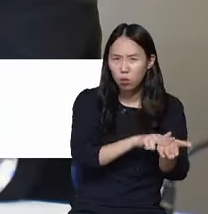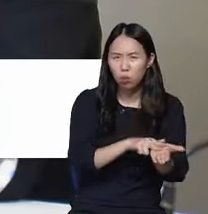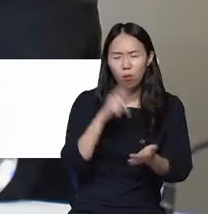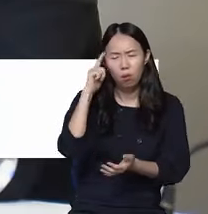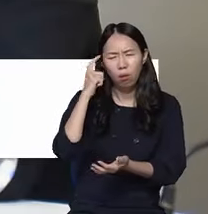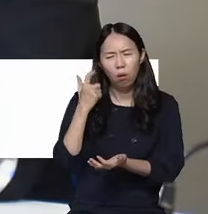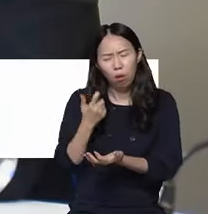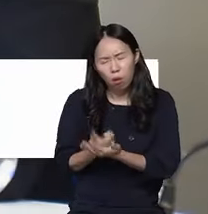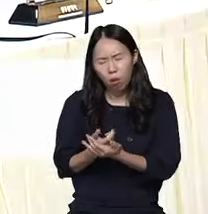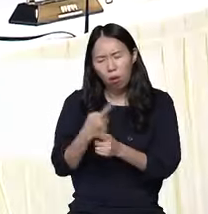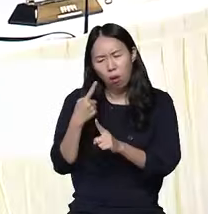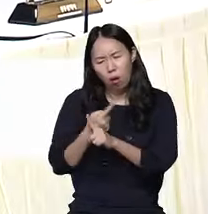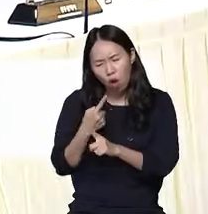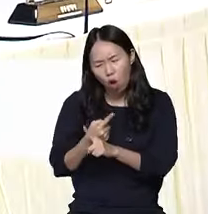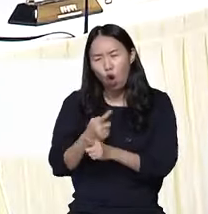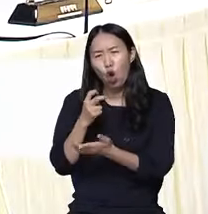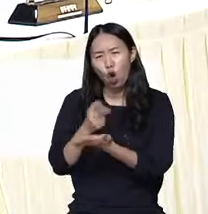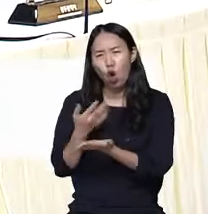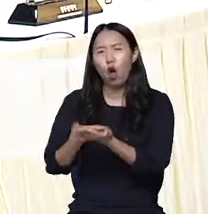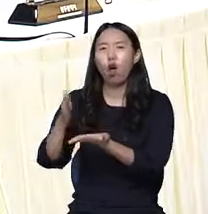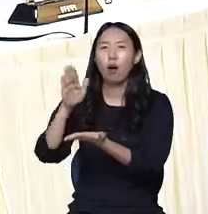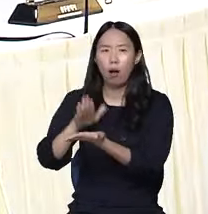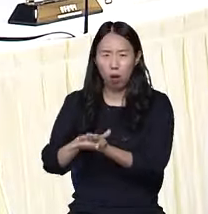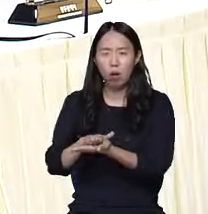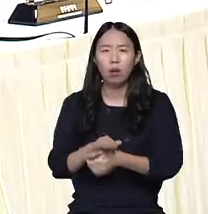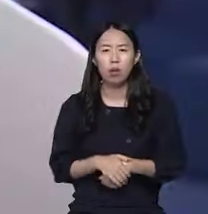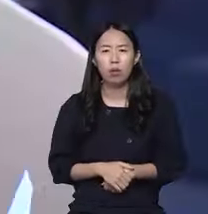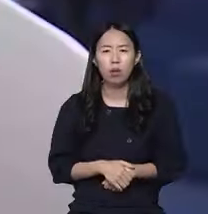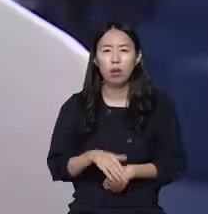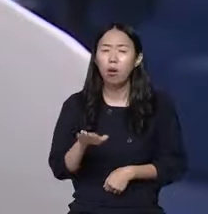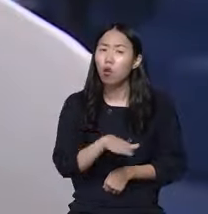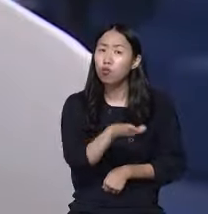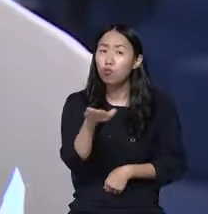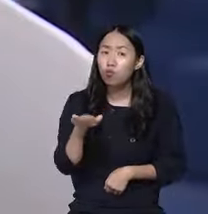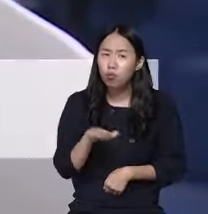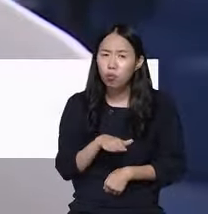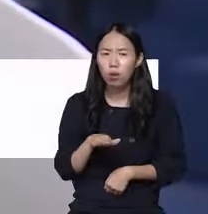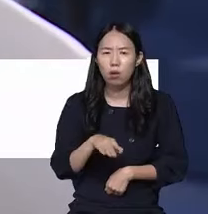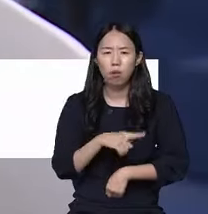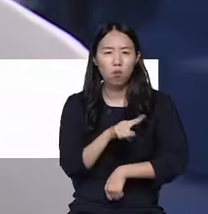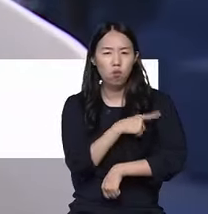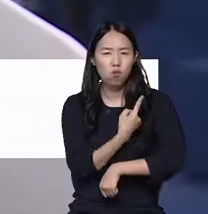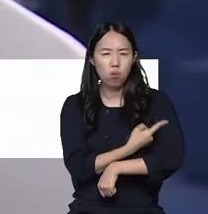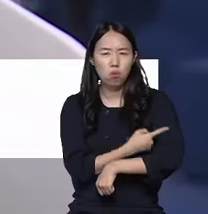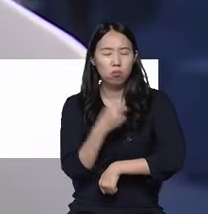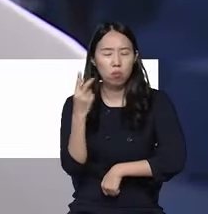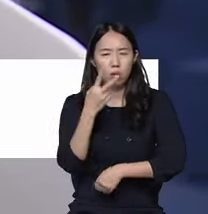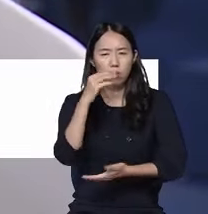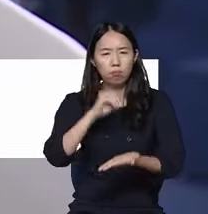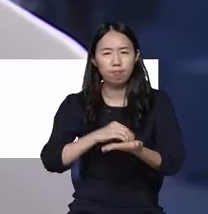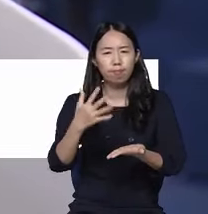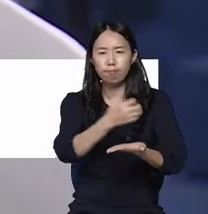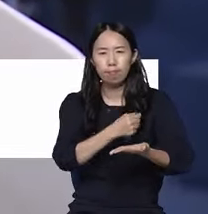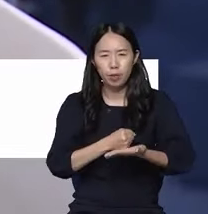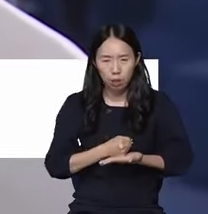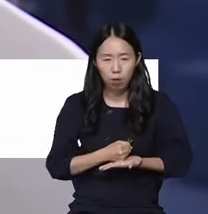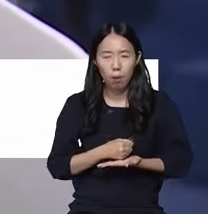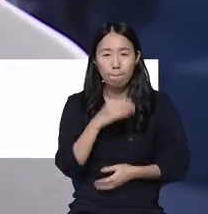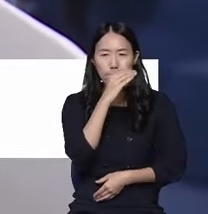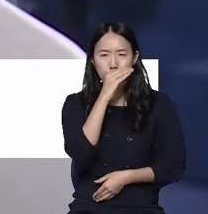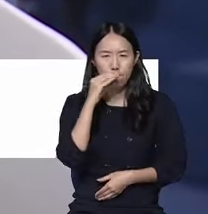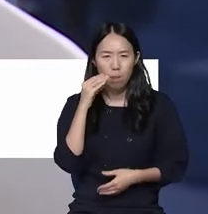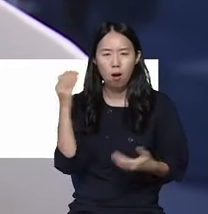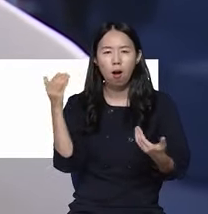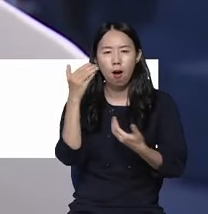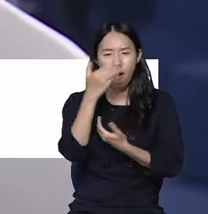트라우마 치유센터법 개정 등을 내세웠습니다. 우리의 권리를 찾고 비정상을 정상으로 돌리는 그런 일에 오늘이